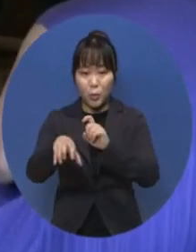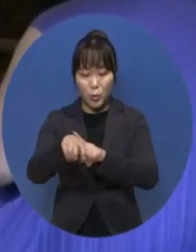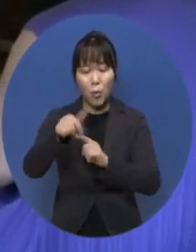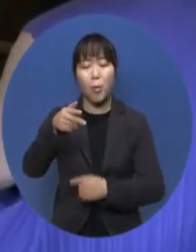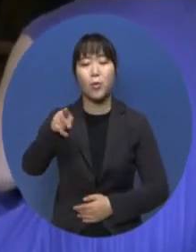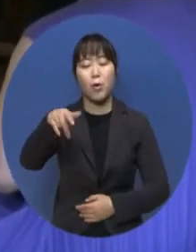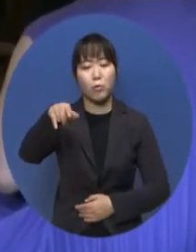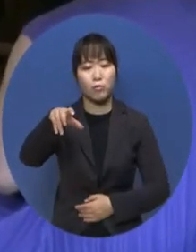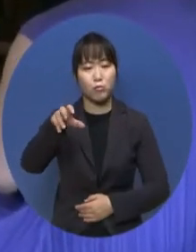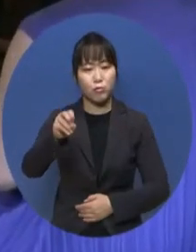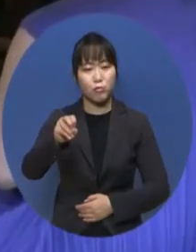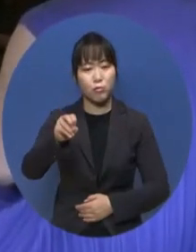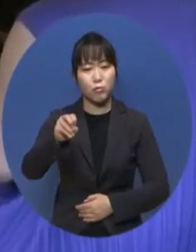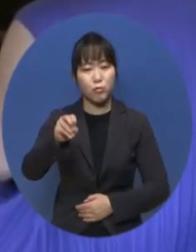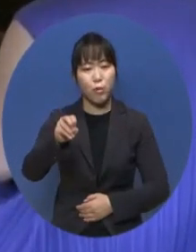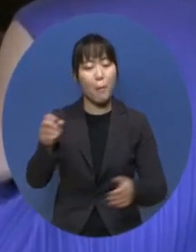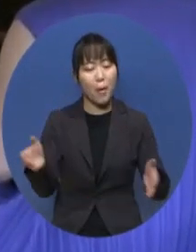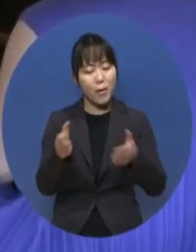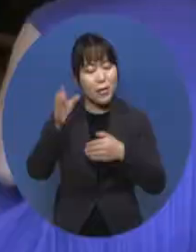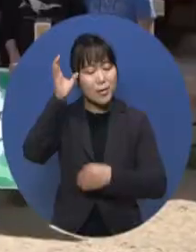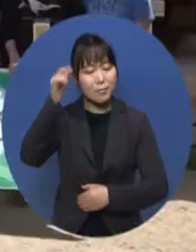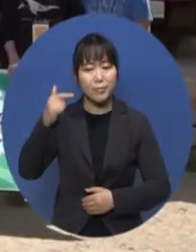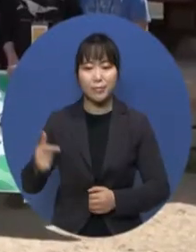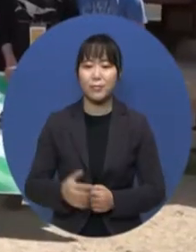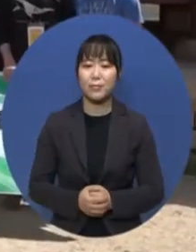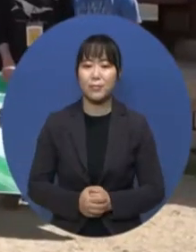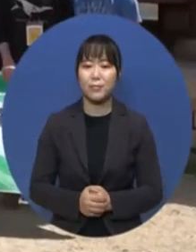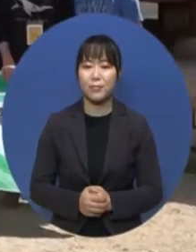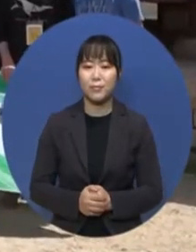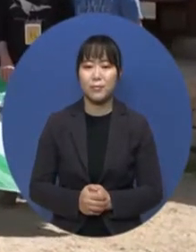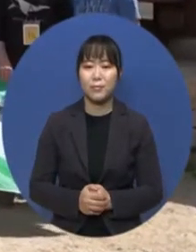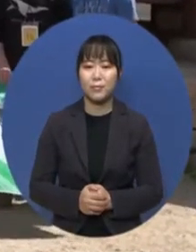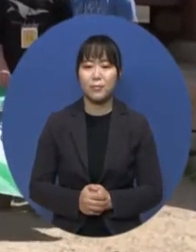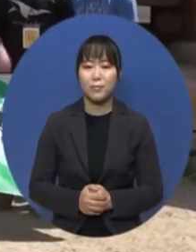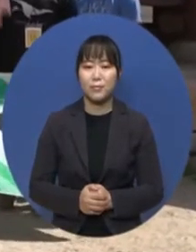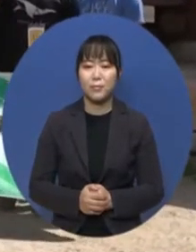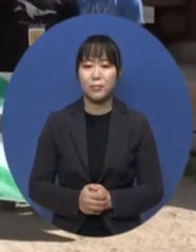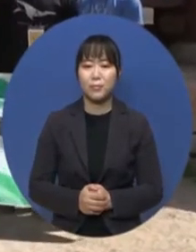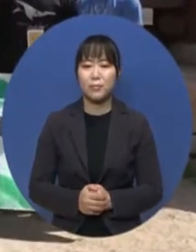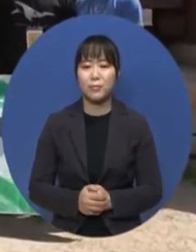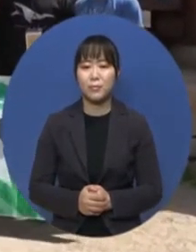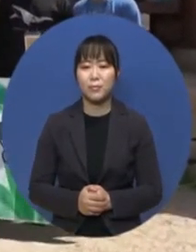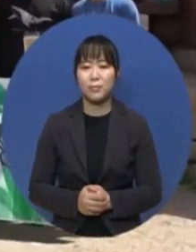고려궁이 부상될 것으로 기대가 되고 있습니다. 복지TV 뉴스 서정여입니다.